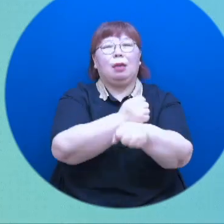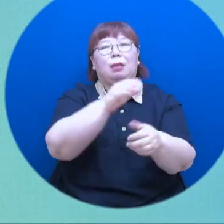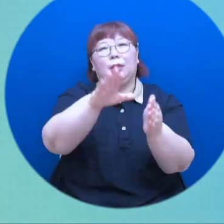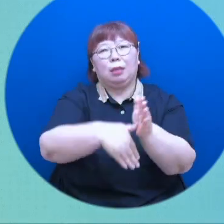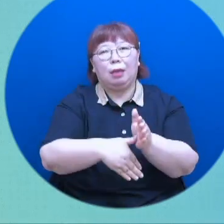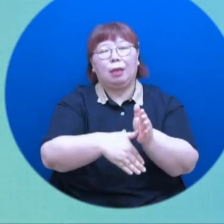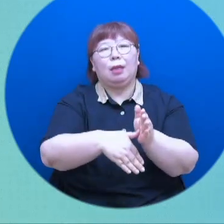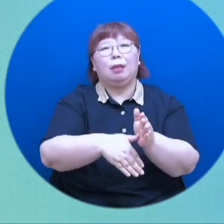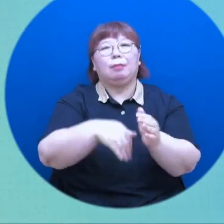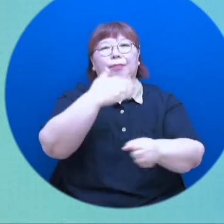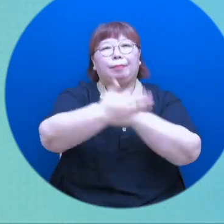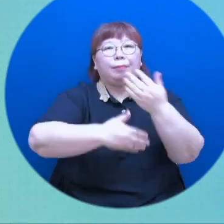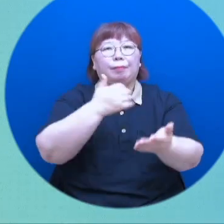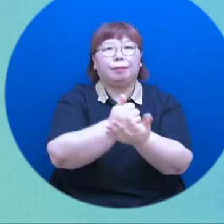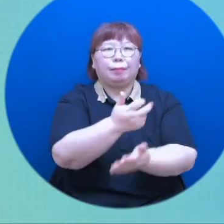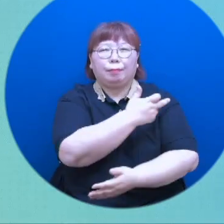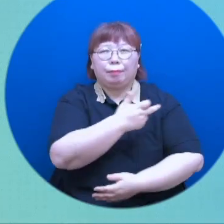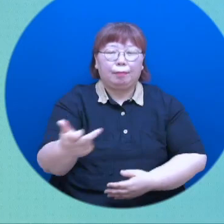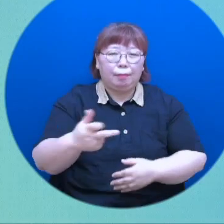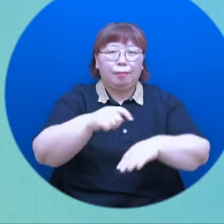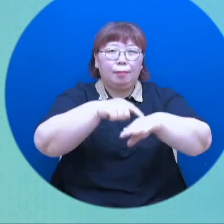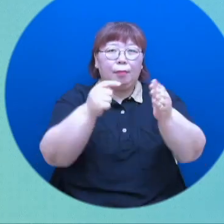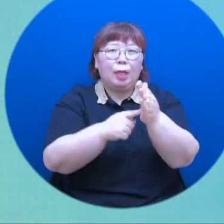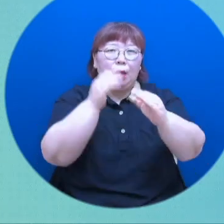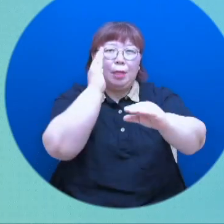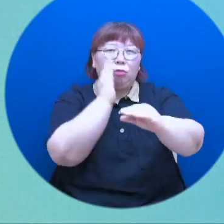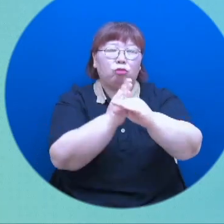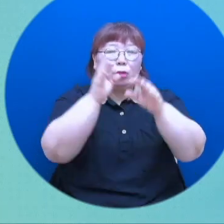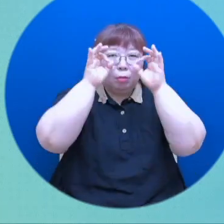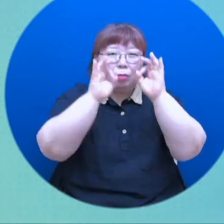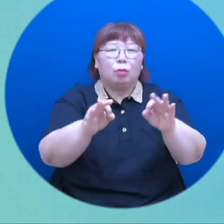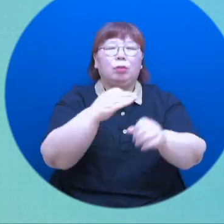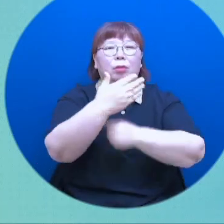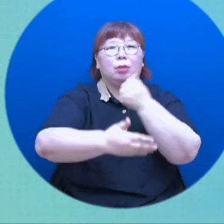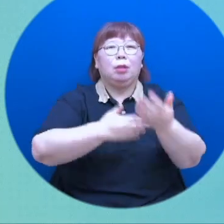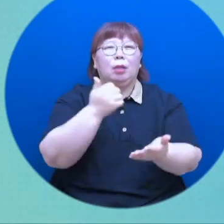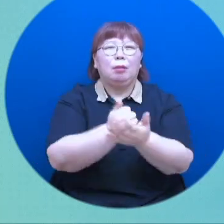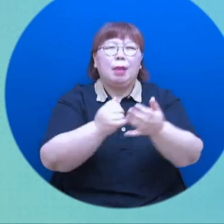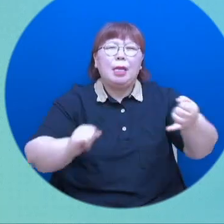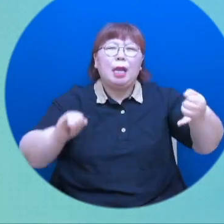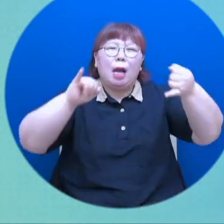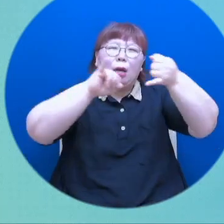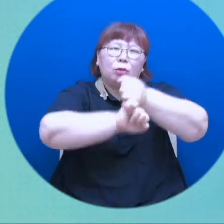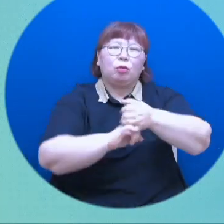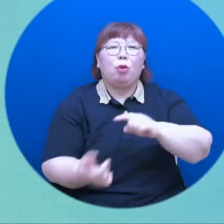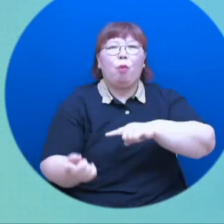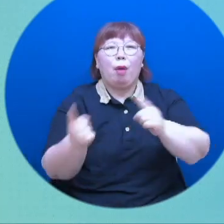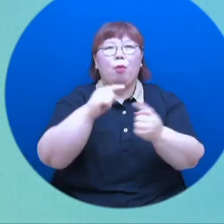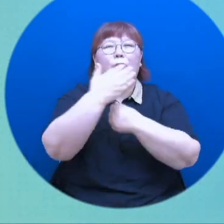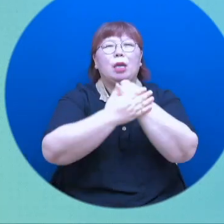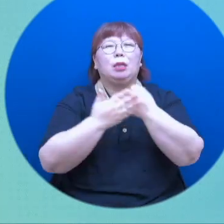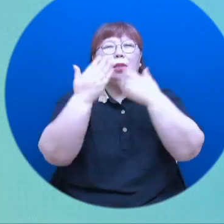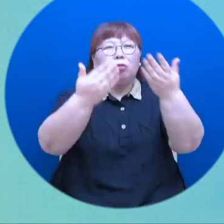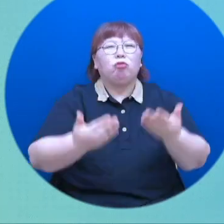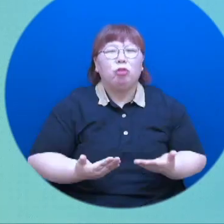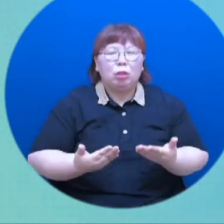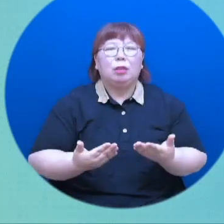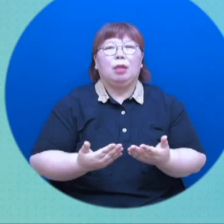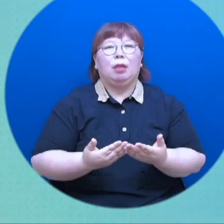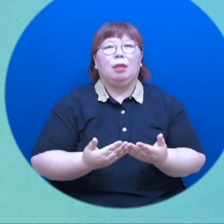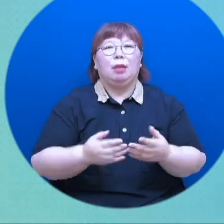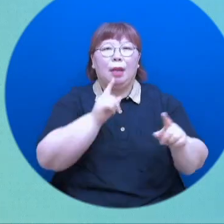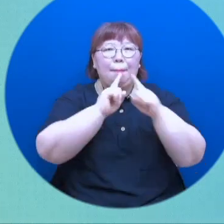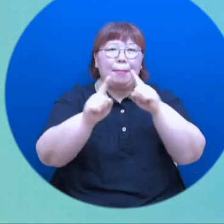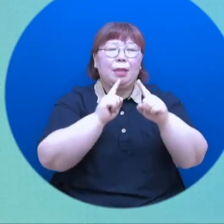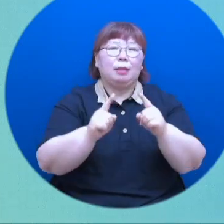때 하나님께서 그 마음의 중심을 보시고 하나님의 약속된 회복의 은혜를 주신다